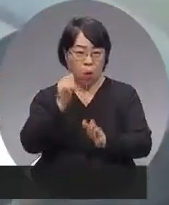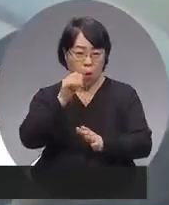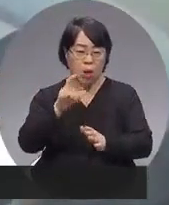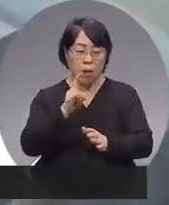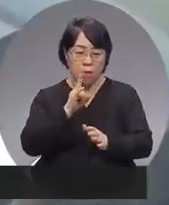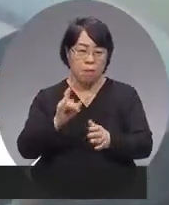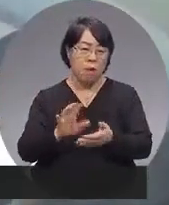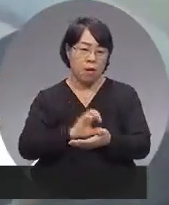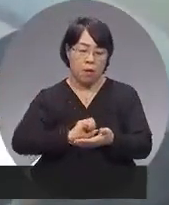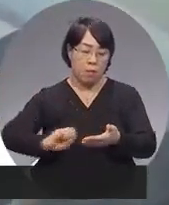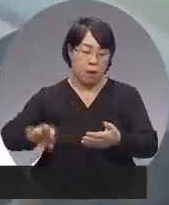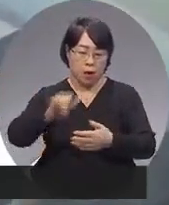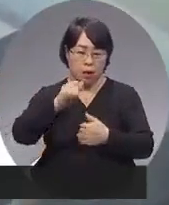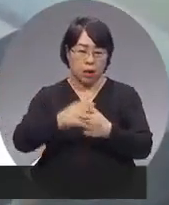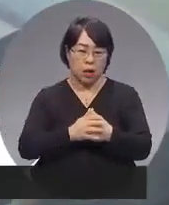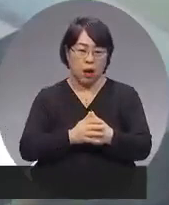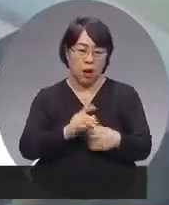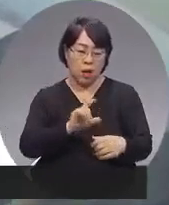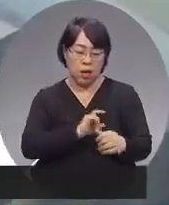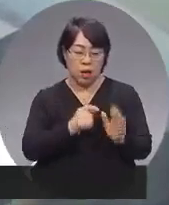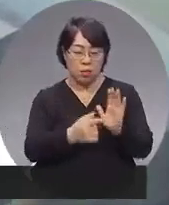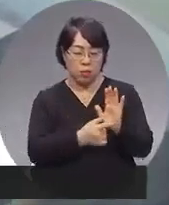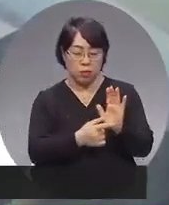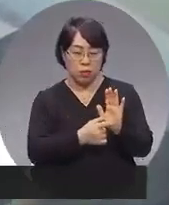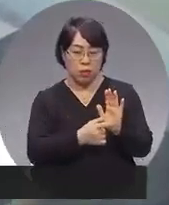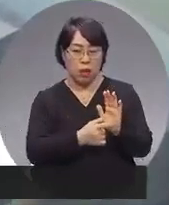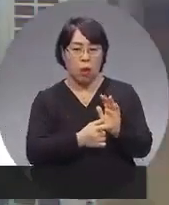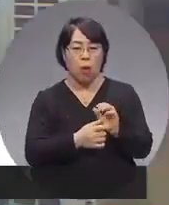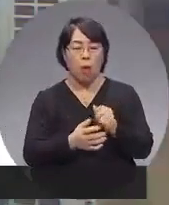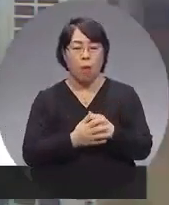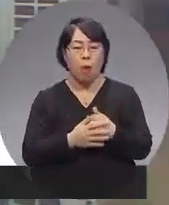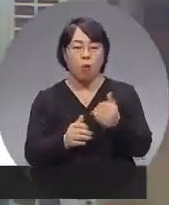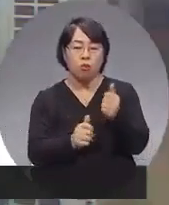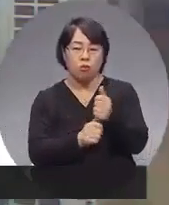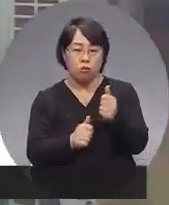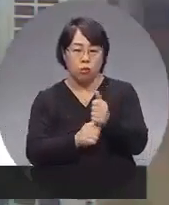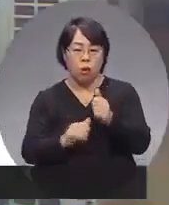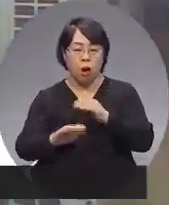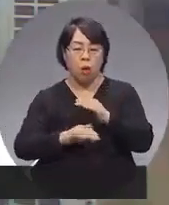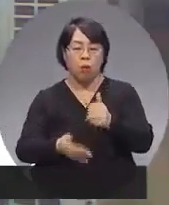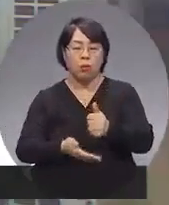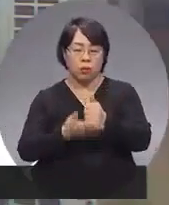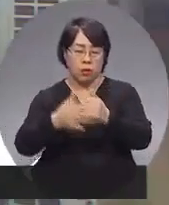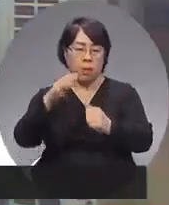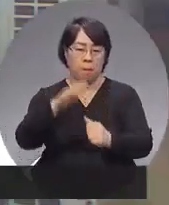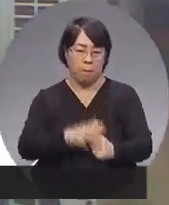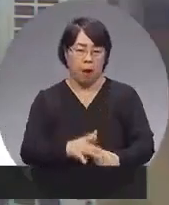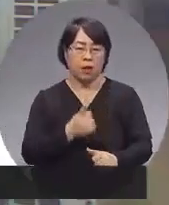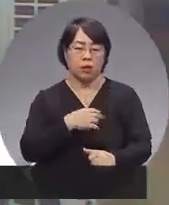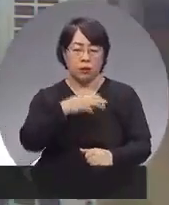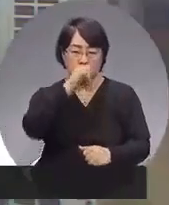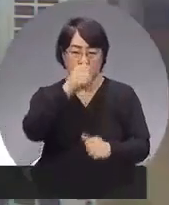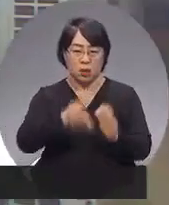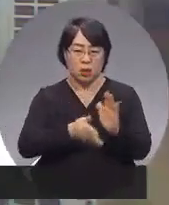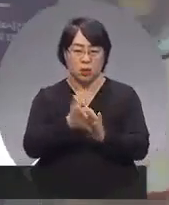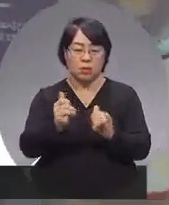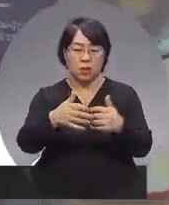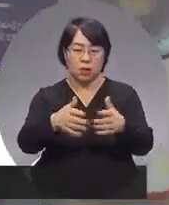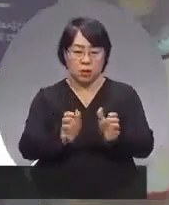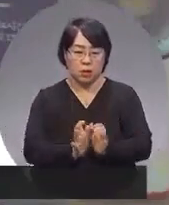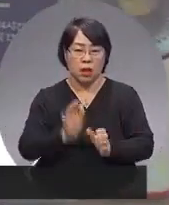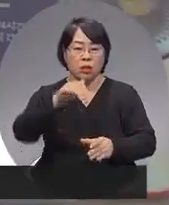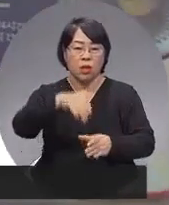사이 근조화환에 이름이 붙어있던 한 후보가 공천 대상에서 탈락했는데 시민단체에서는